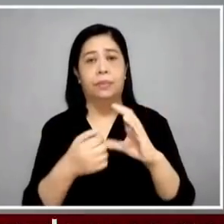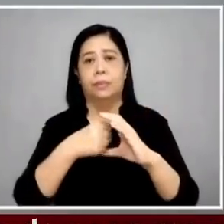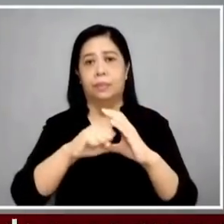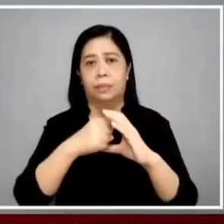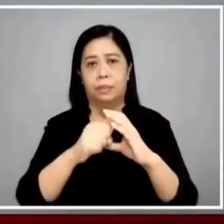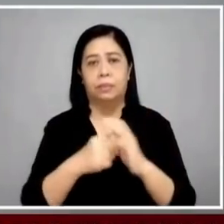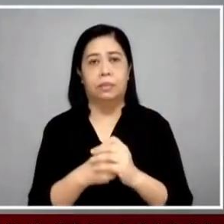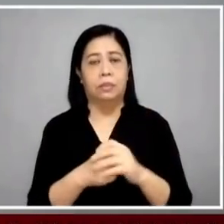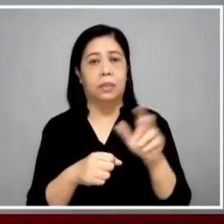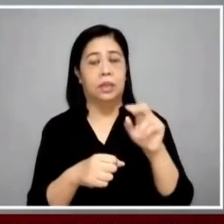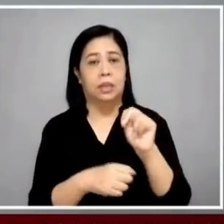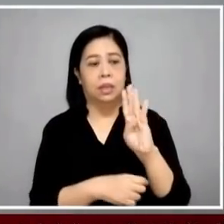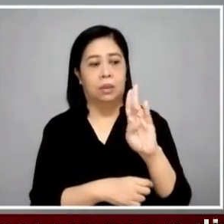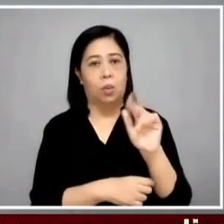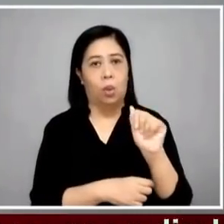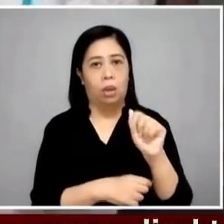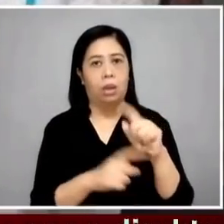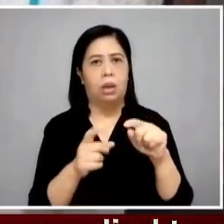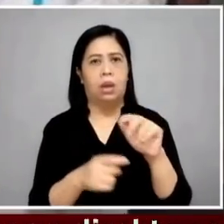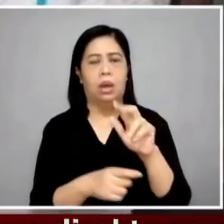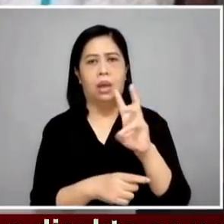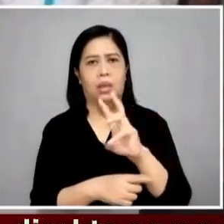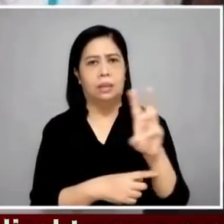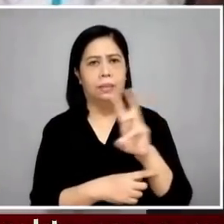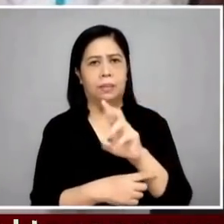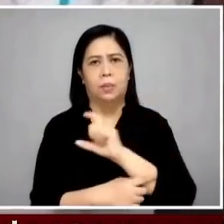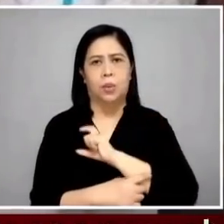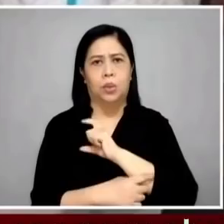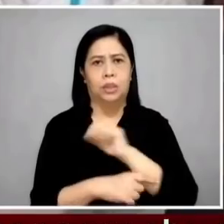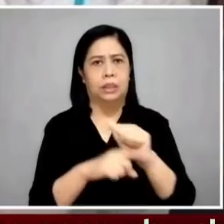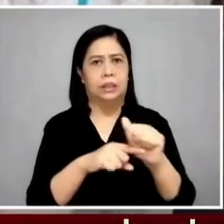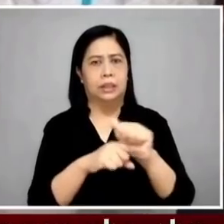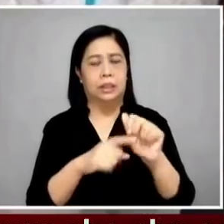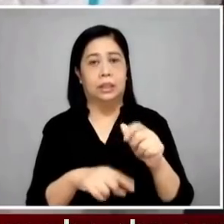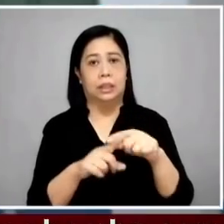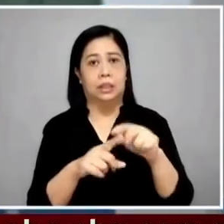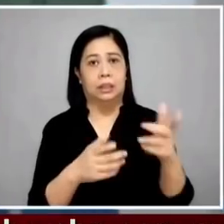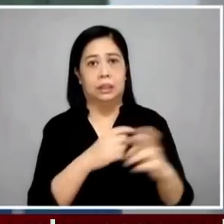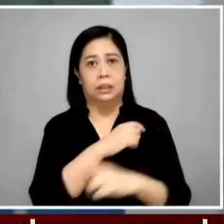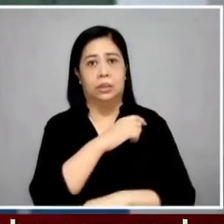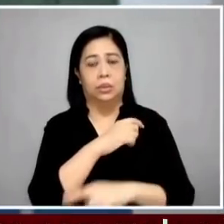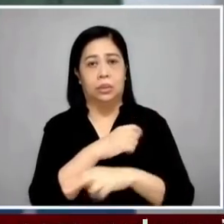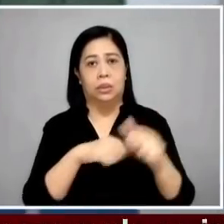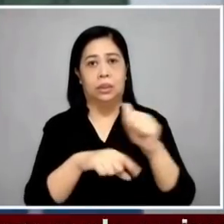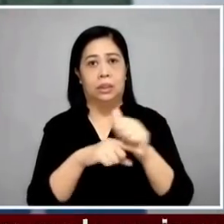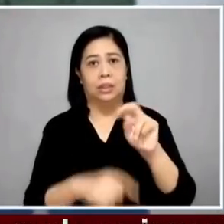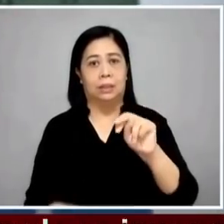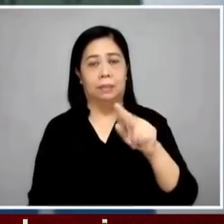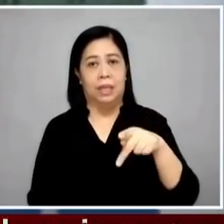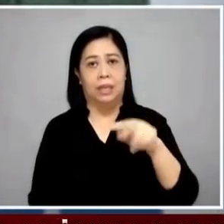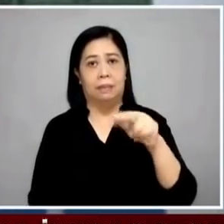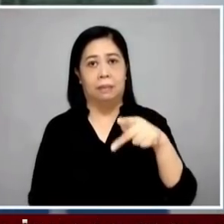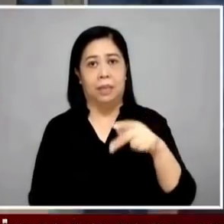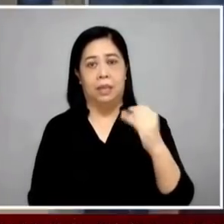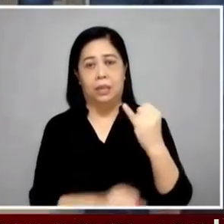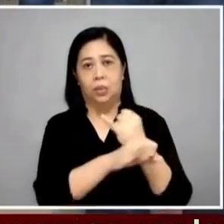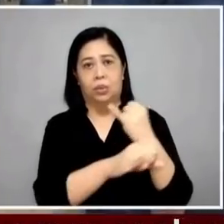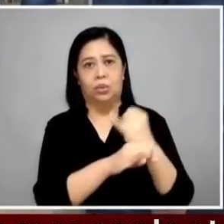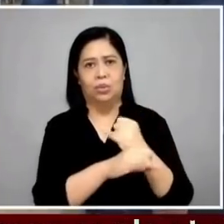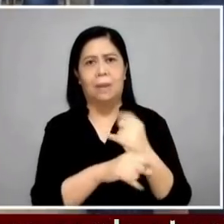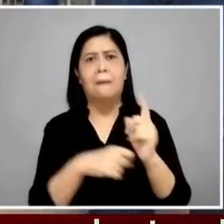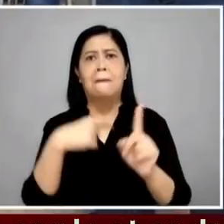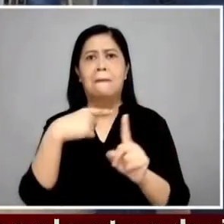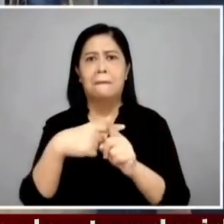Sa Nabwa, 66 na police trainee sa Regional Training Center ng National Police Training Institute ang nagpositibo